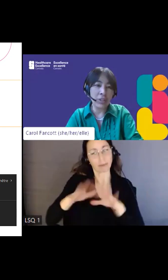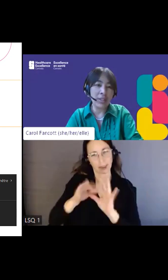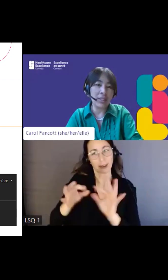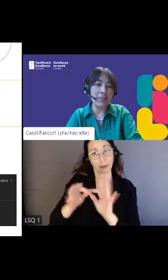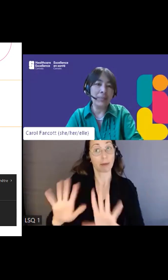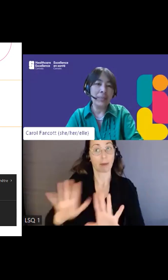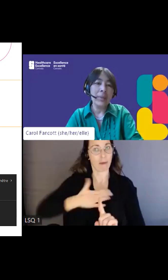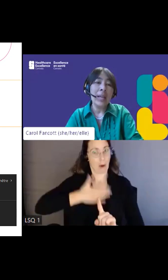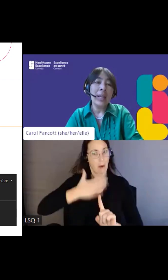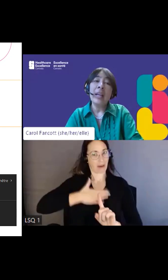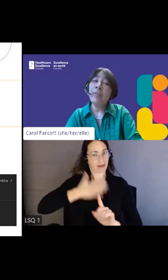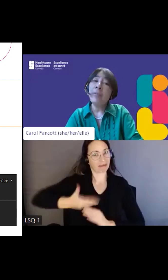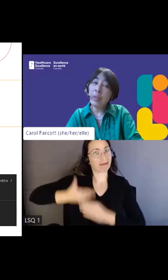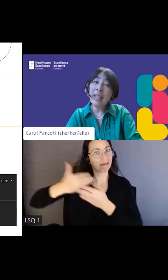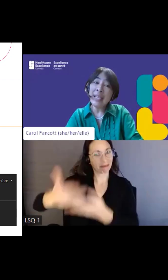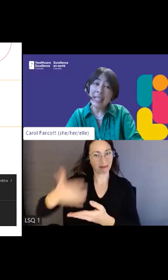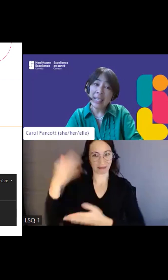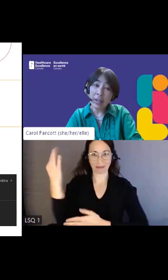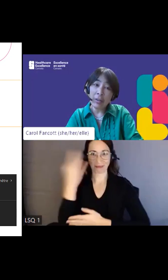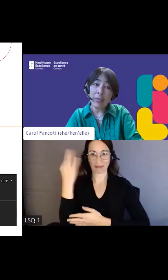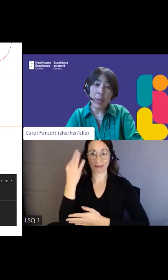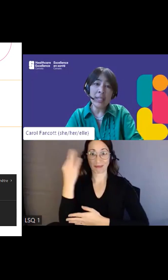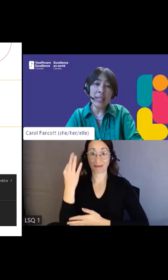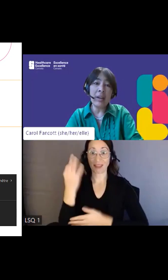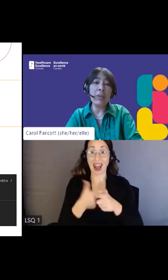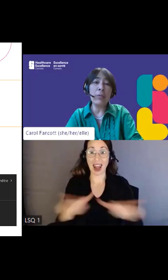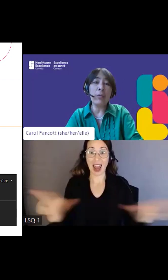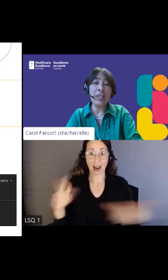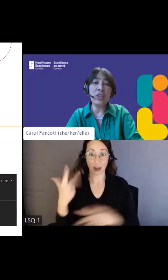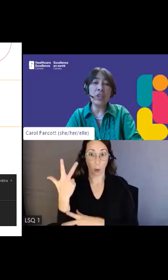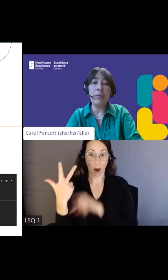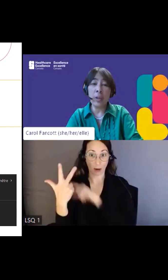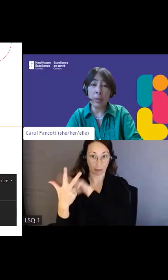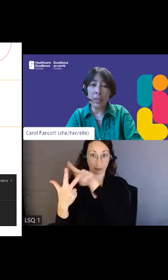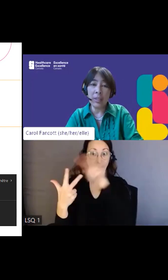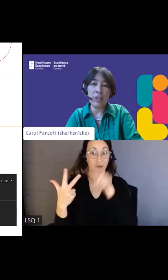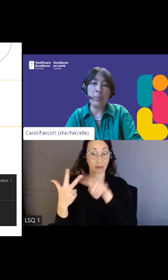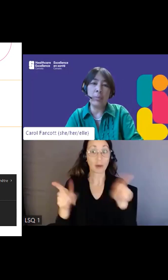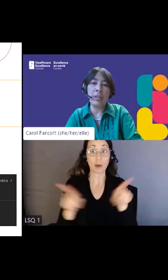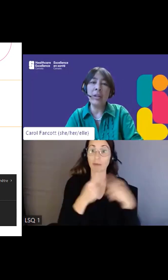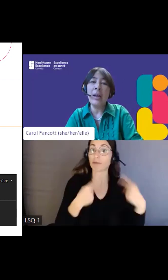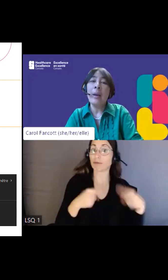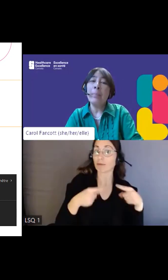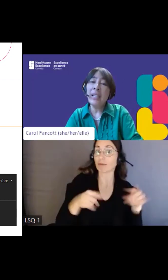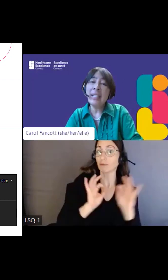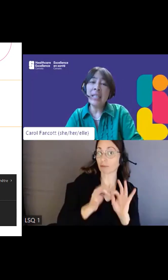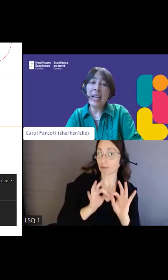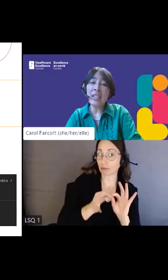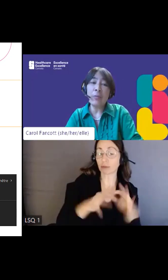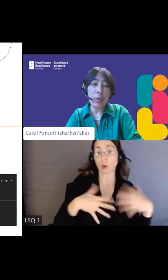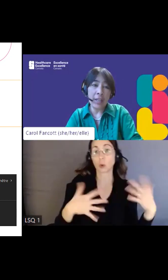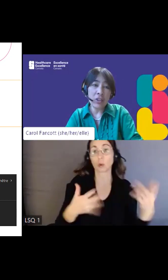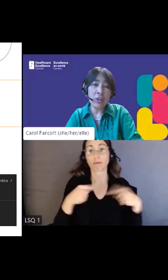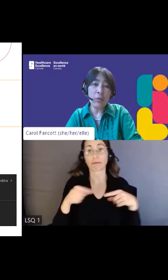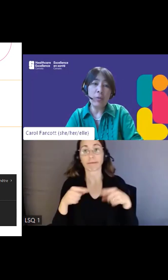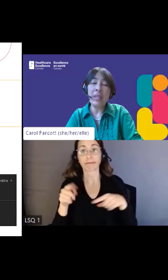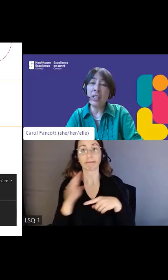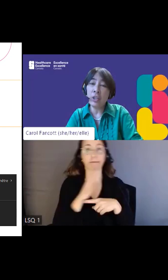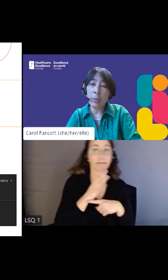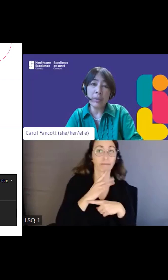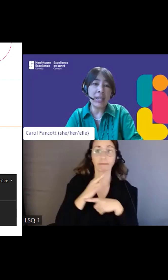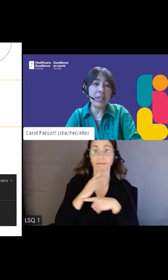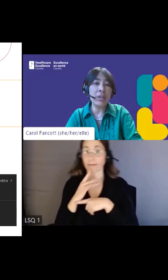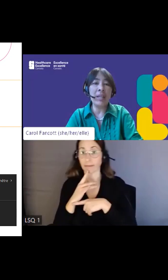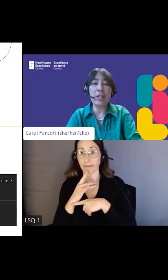ainsi que l'interprétation simultanée ou l'interprétation en langage des signes. Si vous souhaitez entendre la voix de notre interprète francophone, eh bien, veuillez sélectionner français